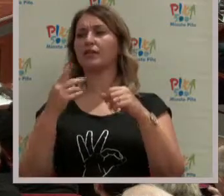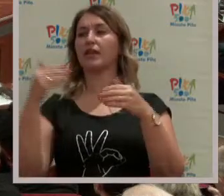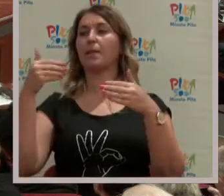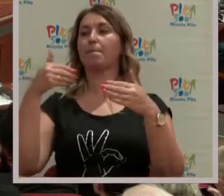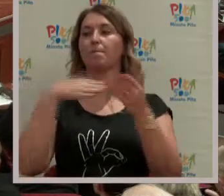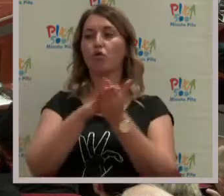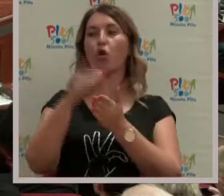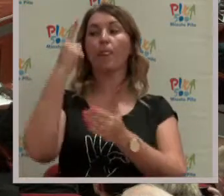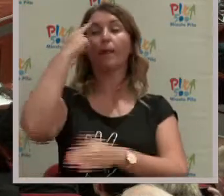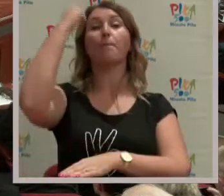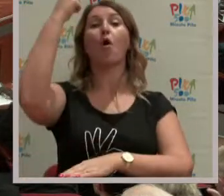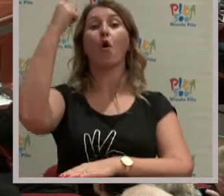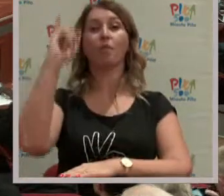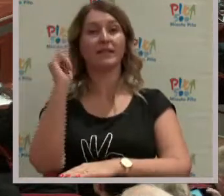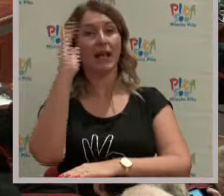zagospodarowania